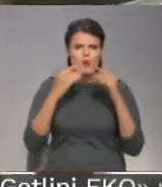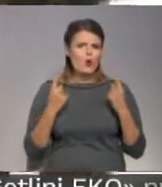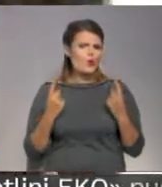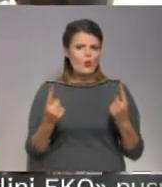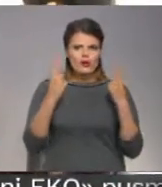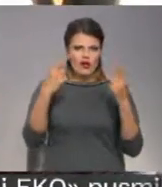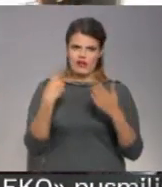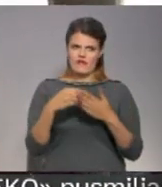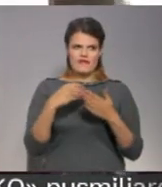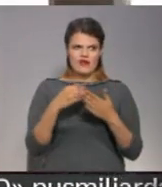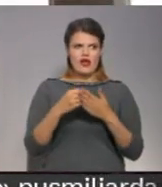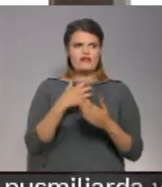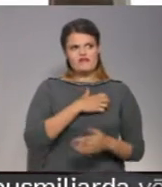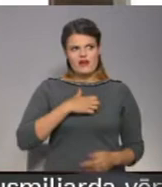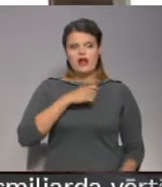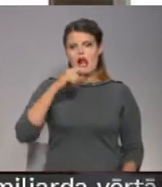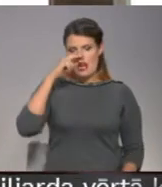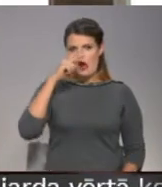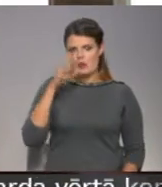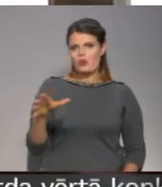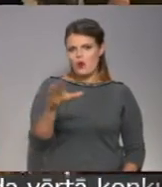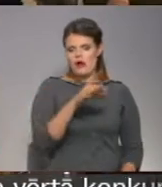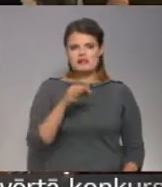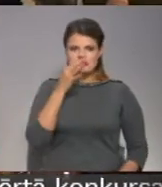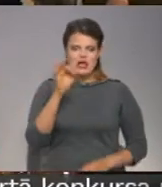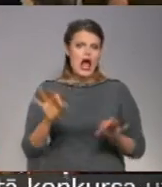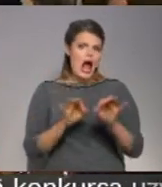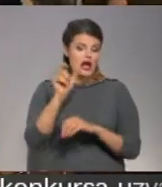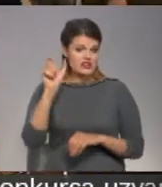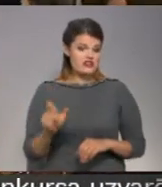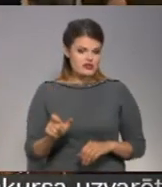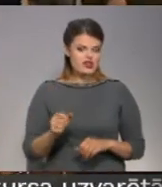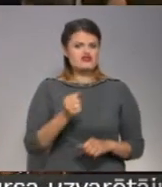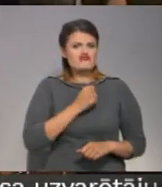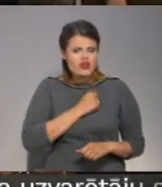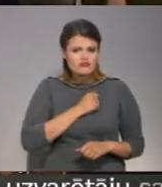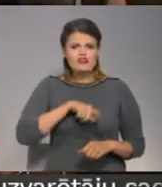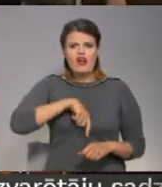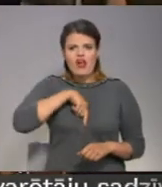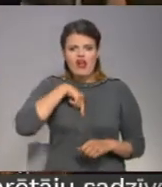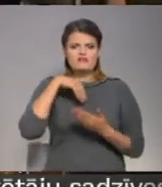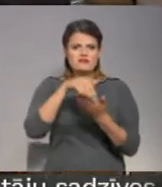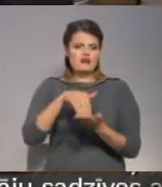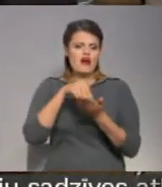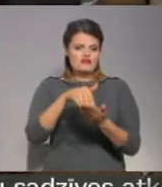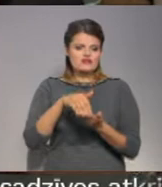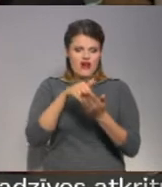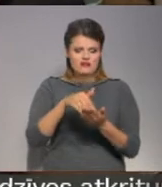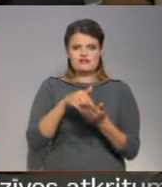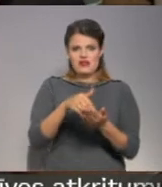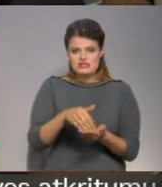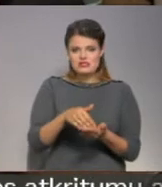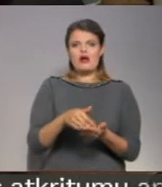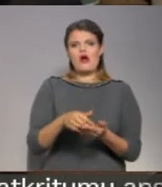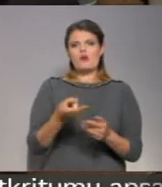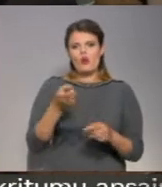unikāla vērtība, ar kuru būtu jālepojas, atzīst arhitekts Jānis Drippe. Diemžēl ilgstoši tai nav pievērsta pienācīga